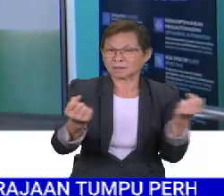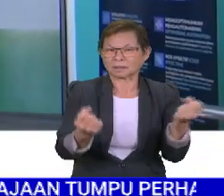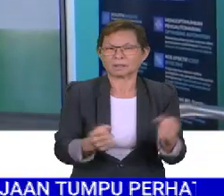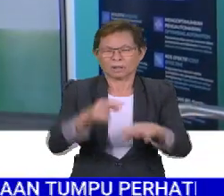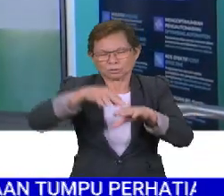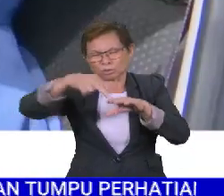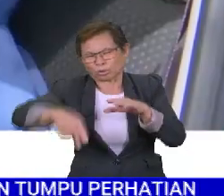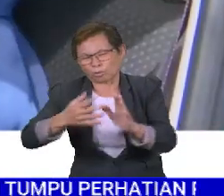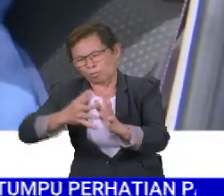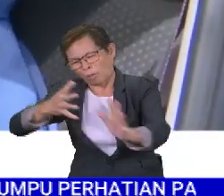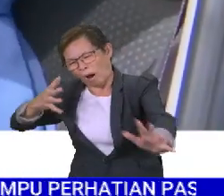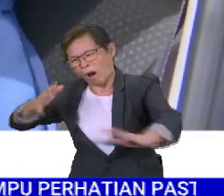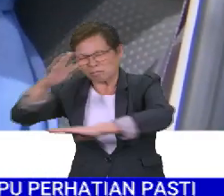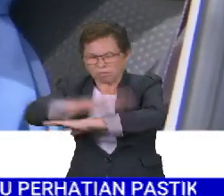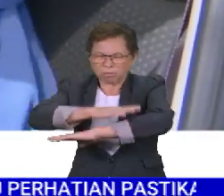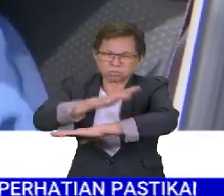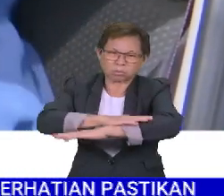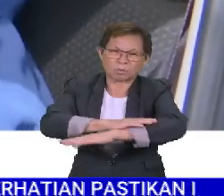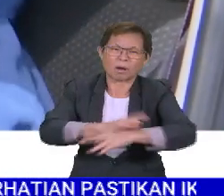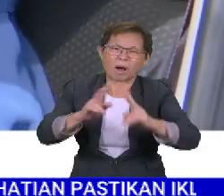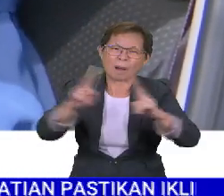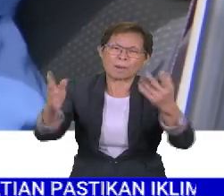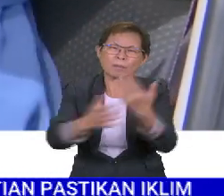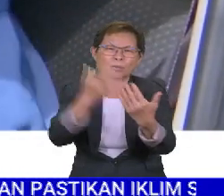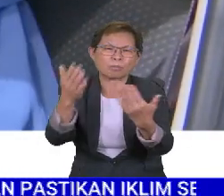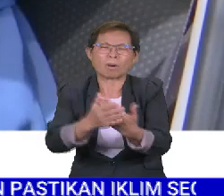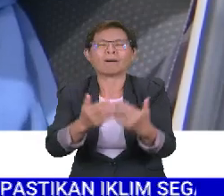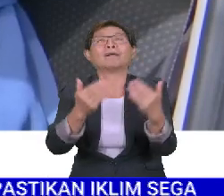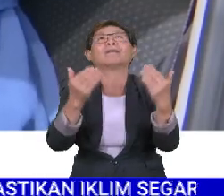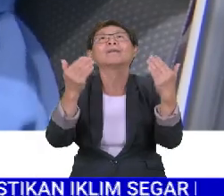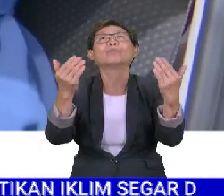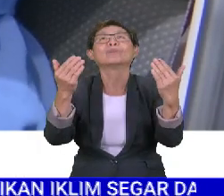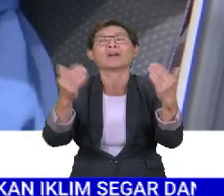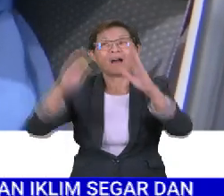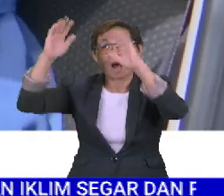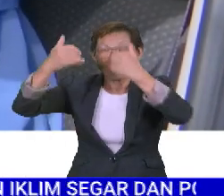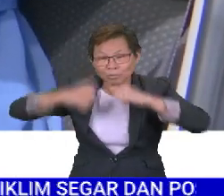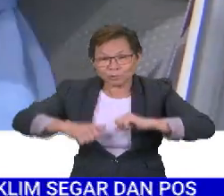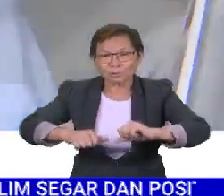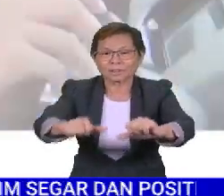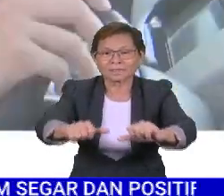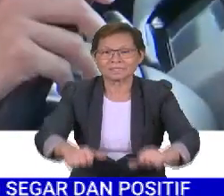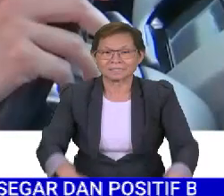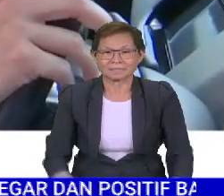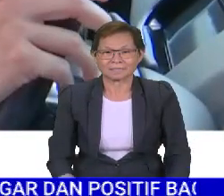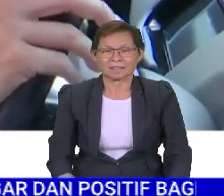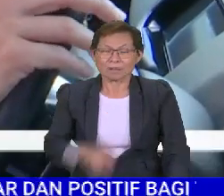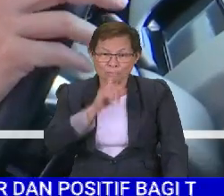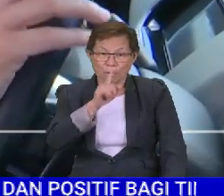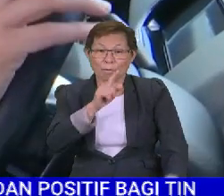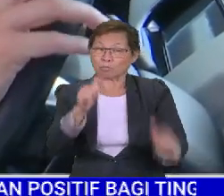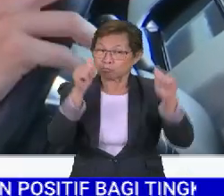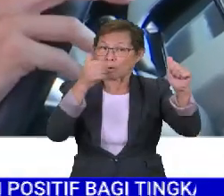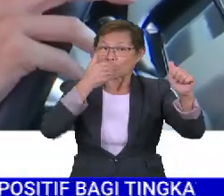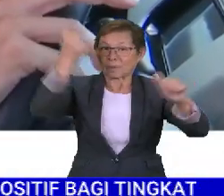kena turun berbaris di kaunter tu, amat memudahkan. Alhamdulillah. Harap diteruskan macam ni. Memang lebih